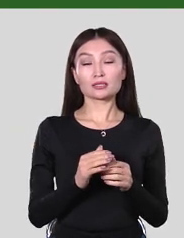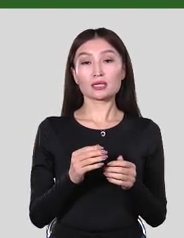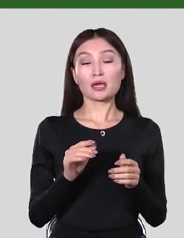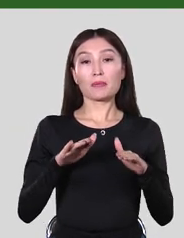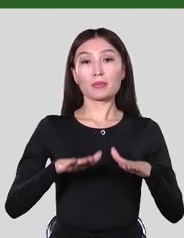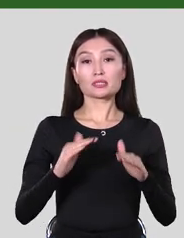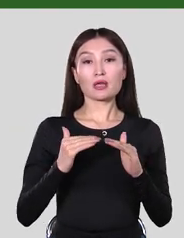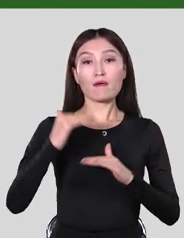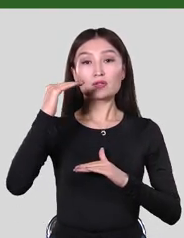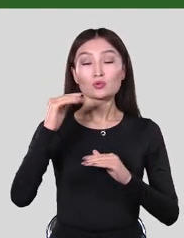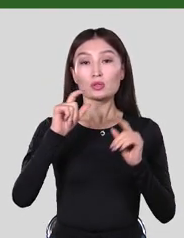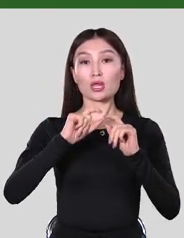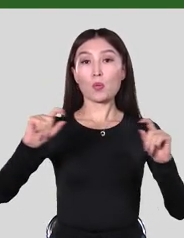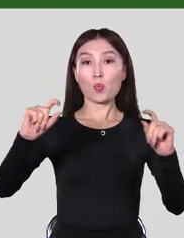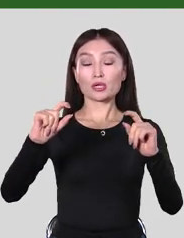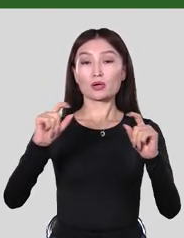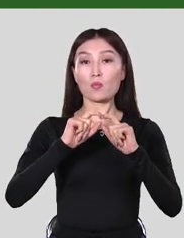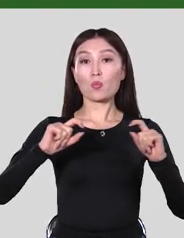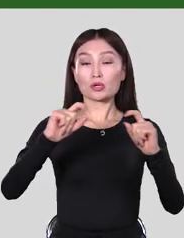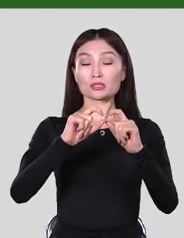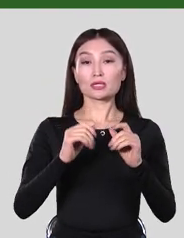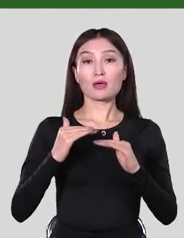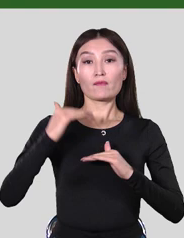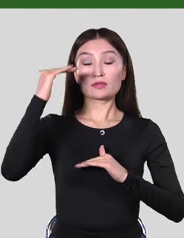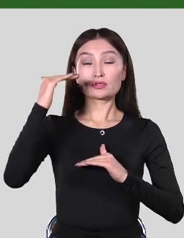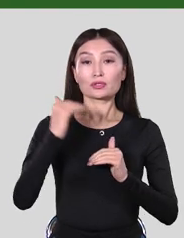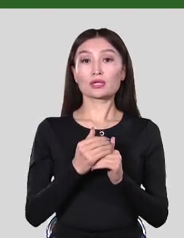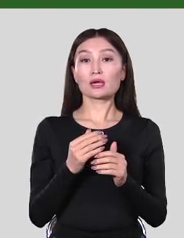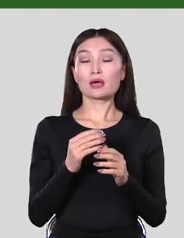место высотной поясности. Высотные пояса